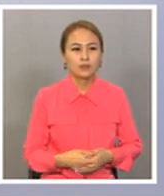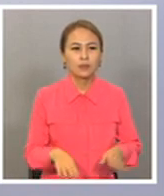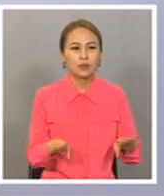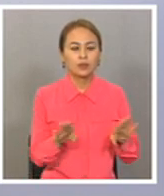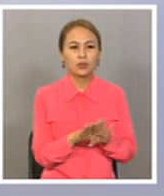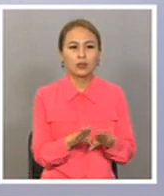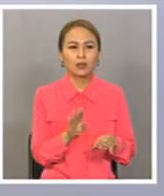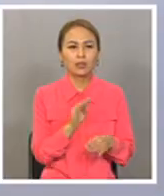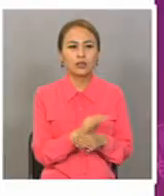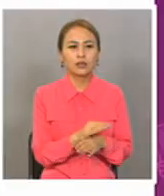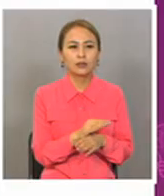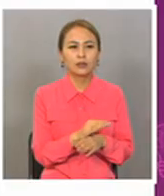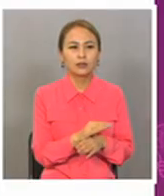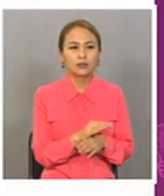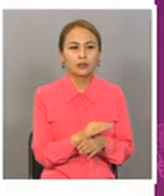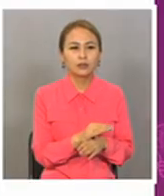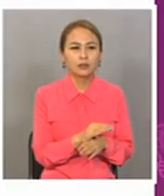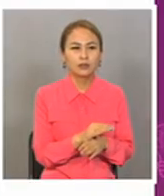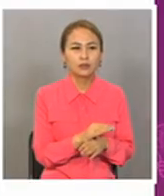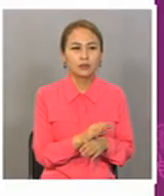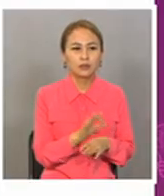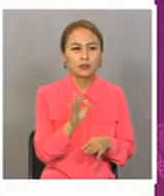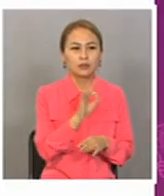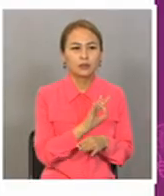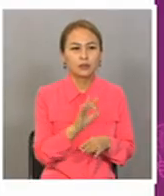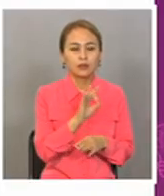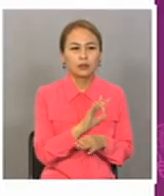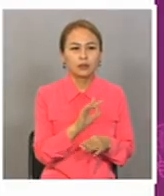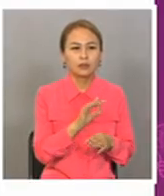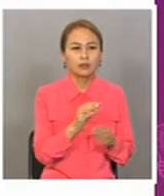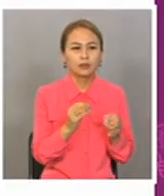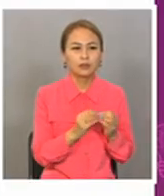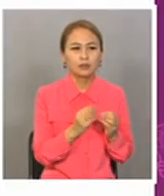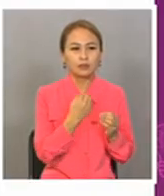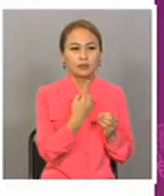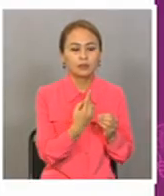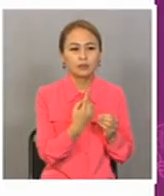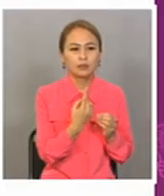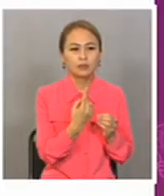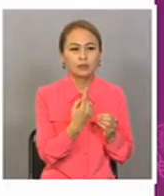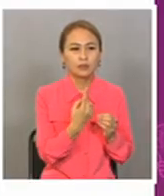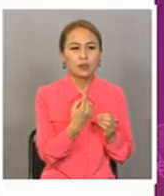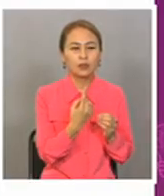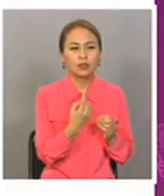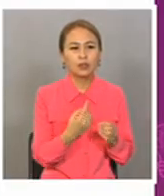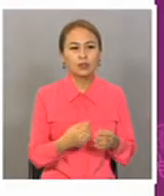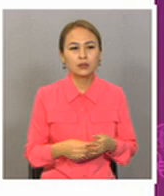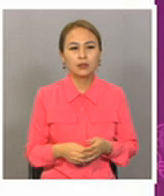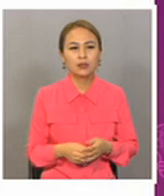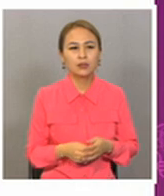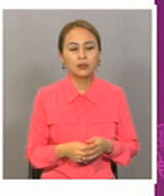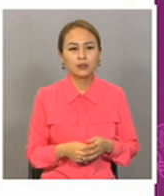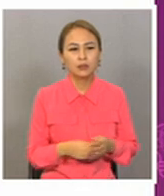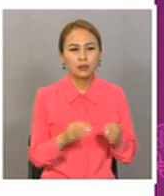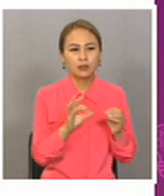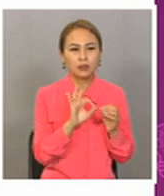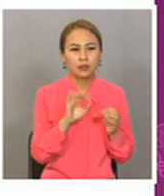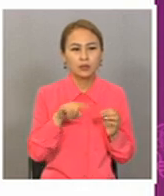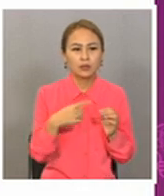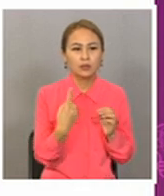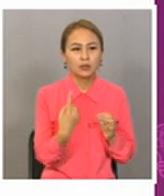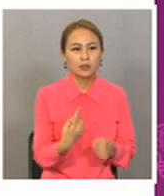балалар, 0-ден бастап әр қадам аттаған сайын мен 0 бүтін 10-нан 1-ден қосып отырамын деген сөз.